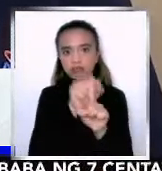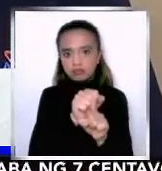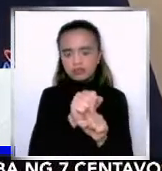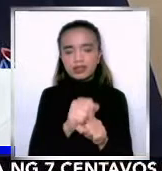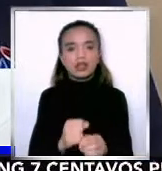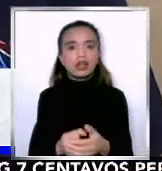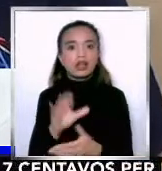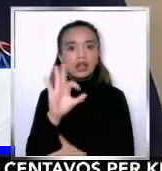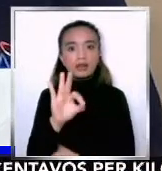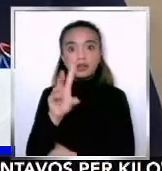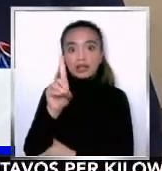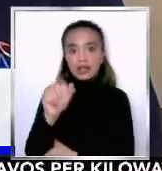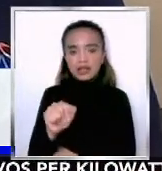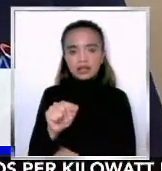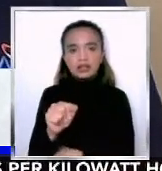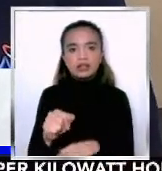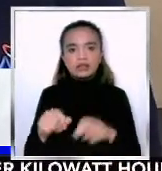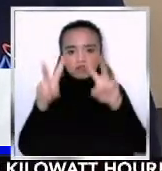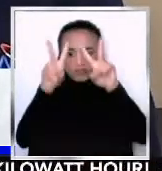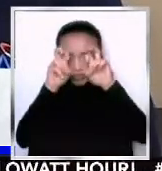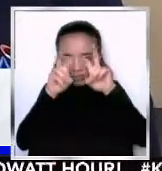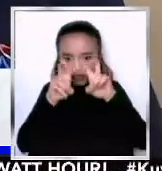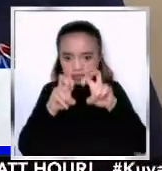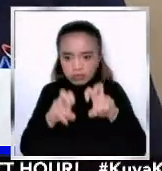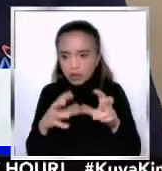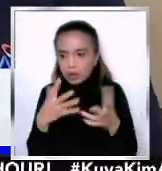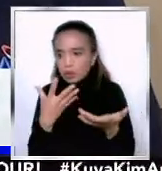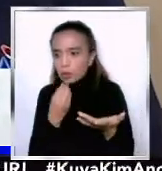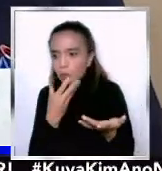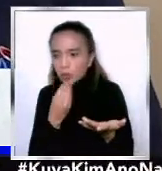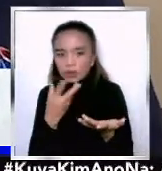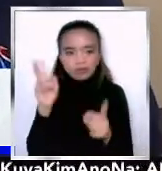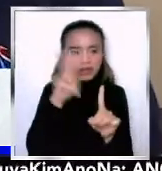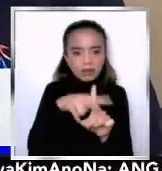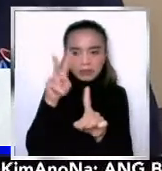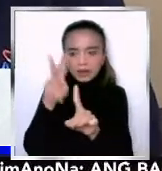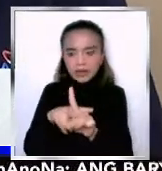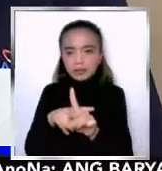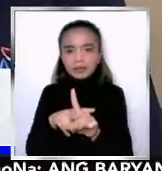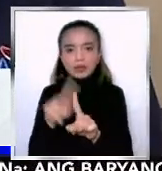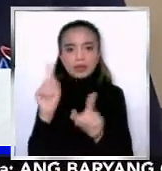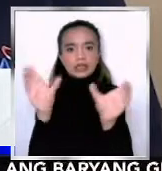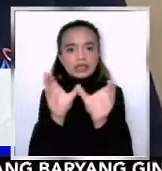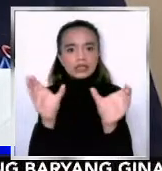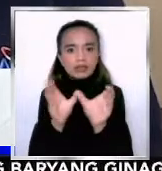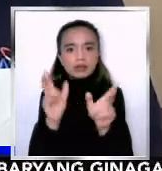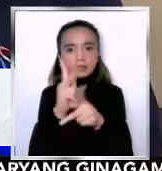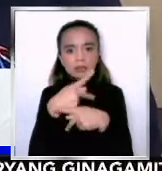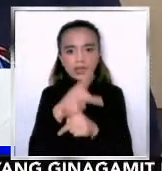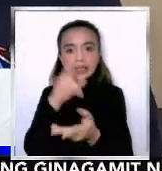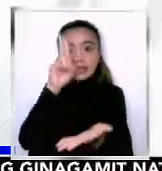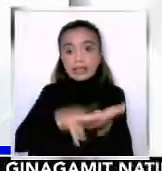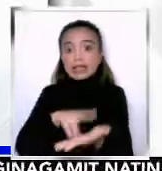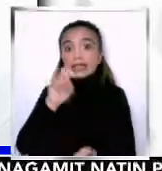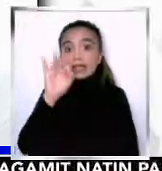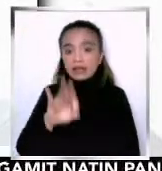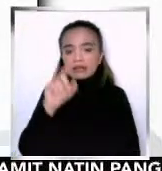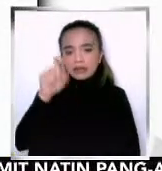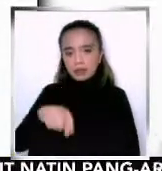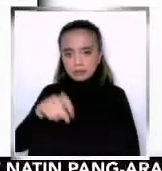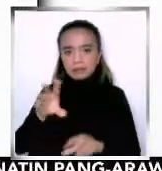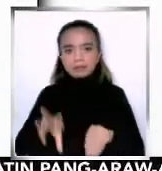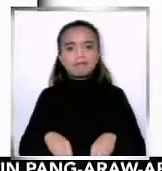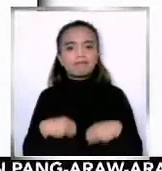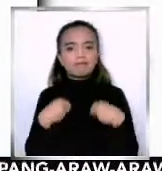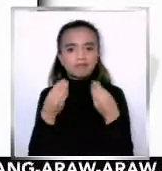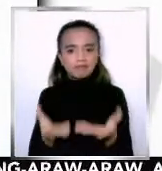ang pag-aaral sa mga may aplikasyon na para sa Certificate of Product Registration kung karapat dapat silang ma-issuehan ito. Sa bisa